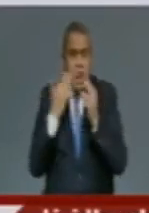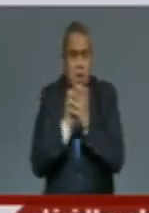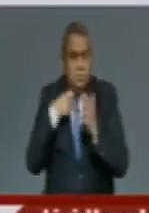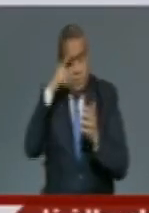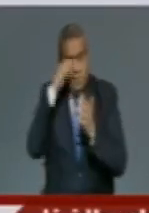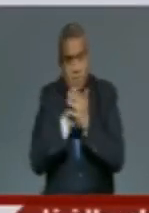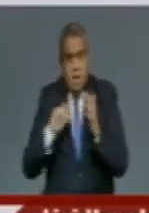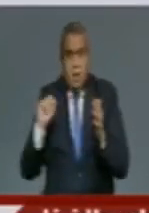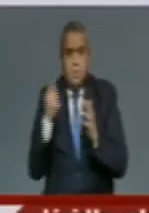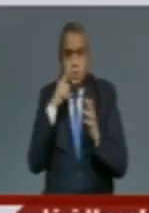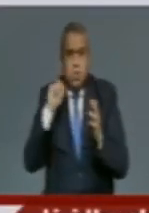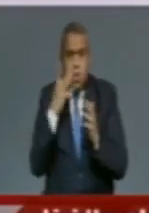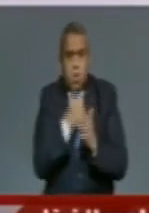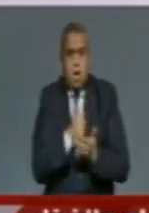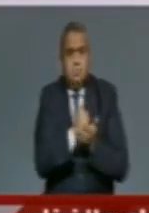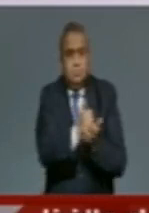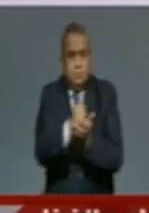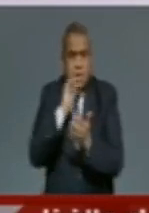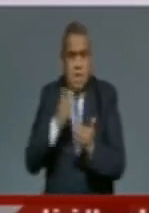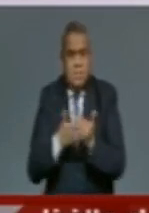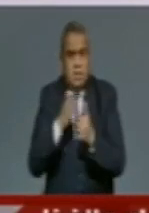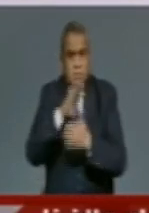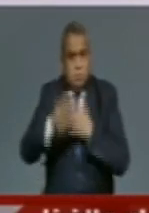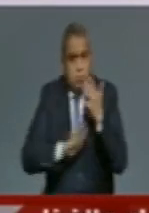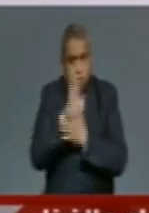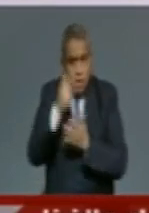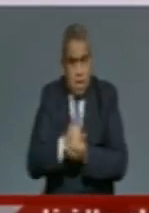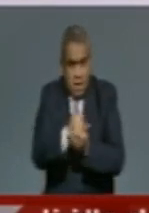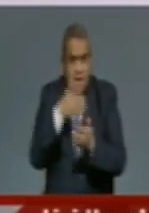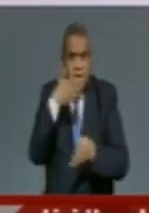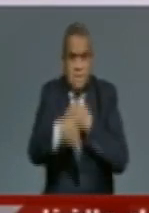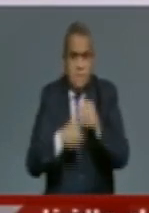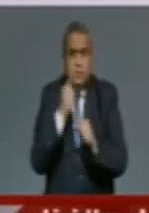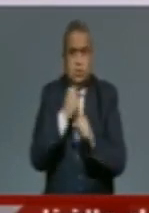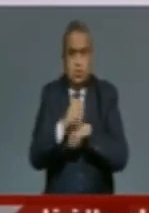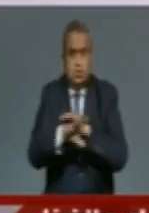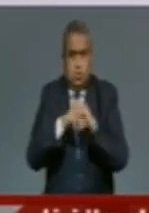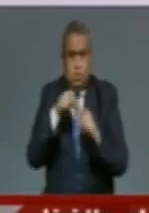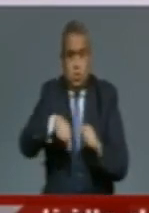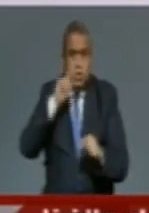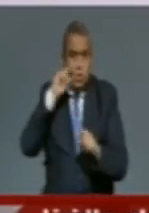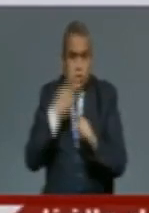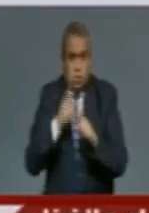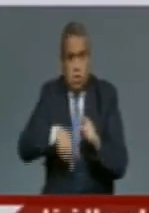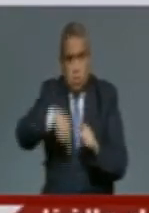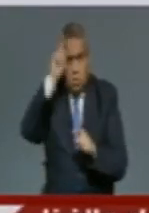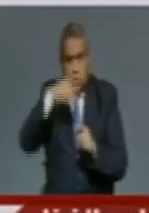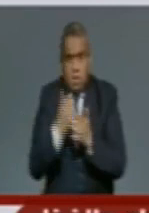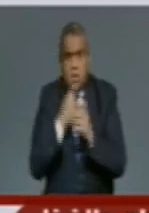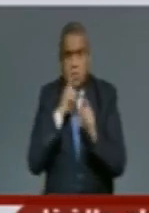السريعة والفعالة للأزمات. وطبعا زي ما شفنا النهاردة تم النقاش كثيرا